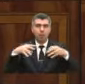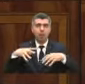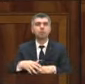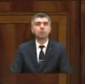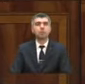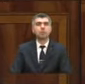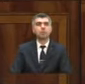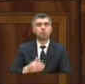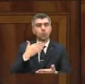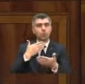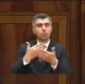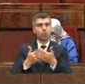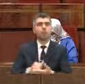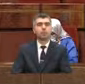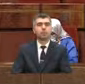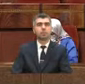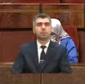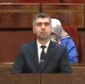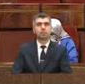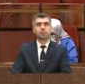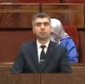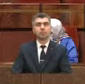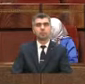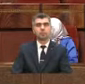شكرا لسيد النائب.